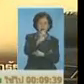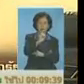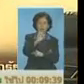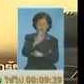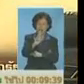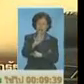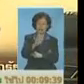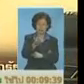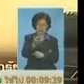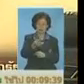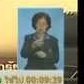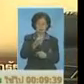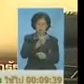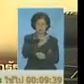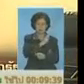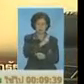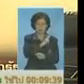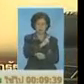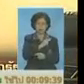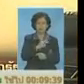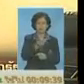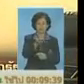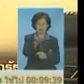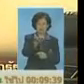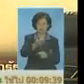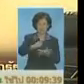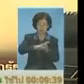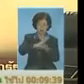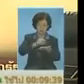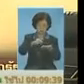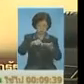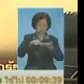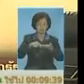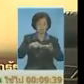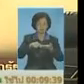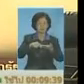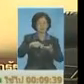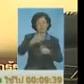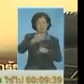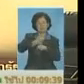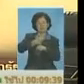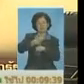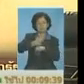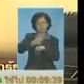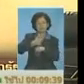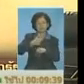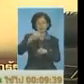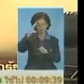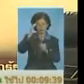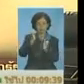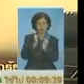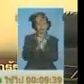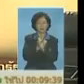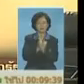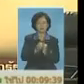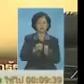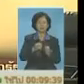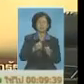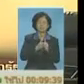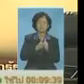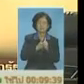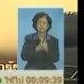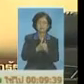สือที่ท่านเอามาบอกอะเรียนผบ.ตร.พิจารณาแล้วเห็นควรดำเนินการตามข้อเสนอสคบ.สคบ.คือสำ